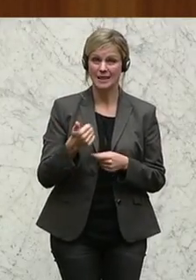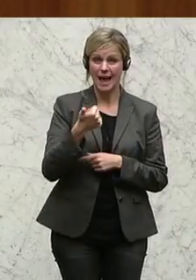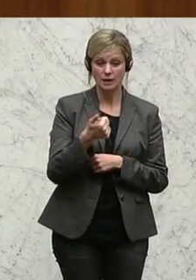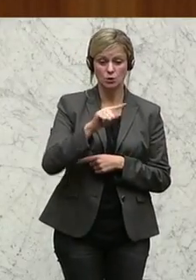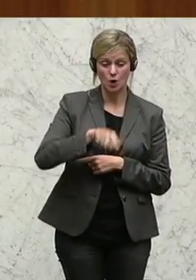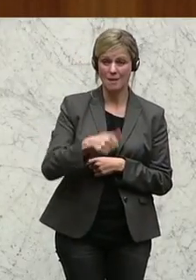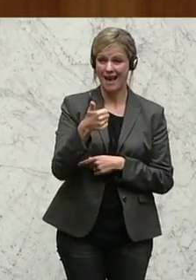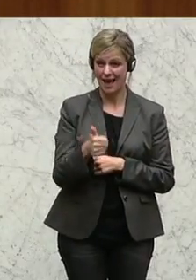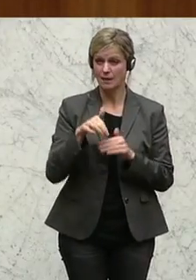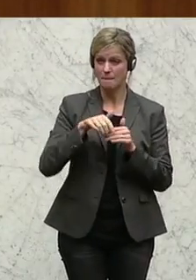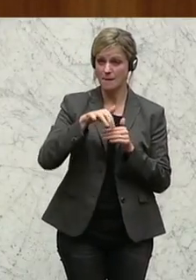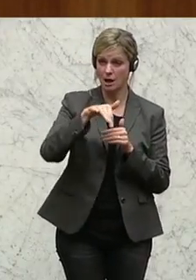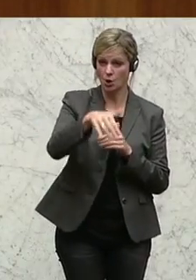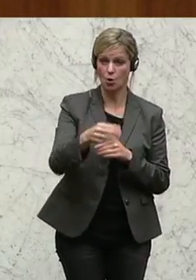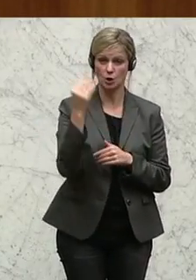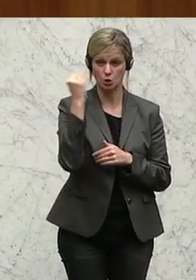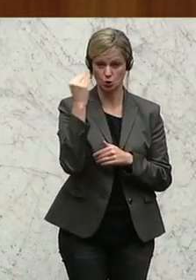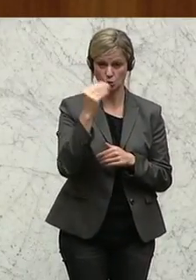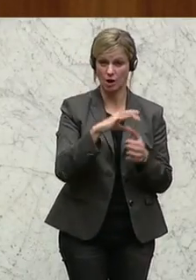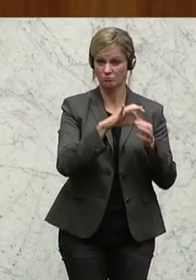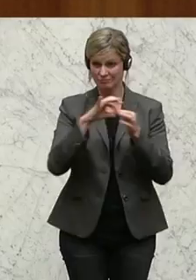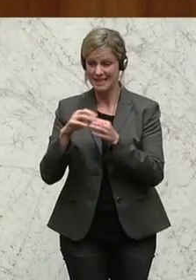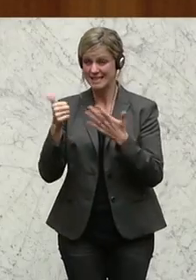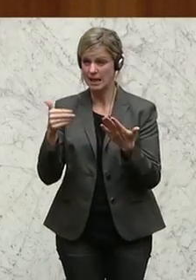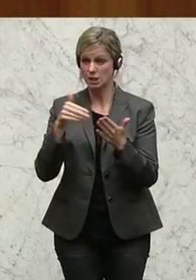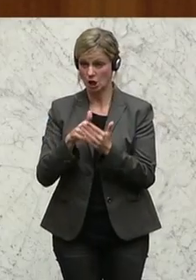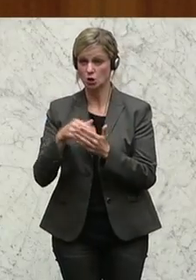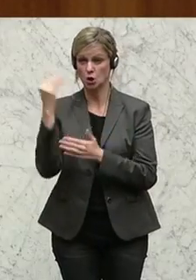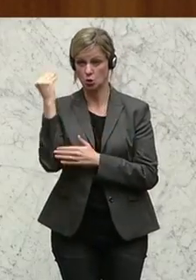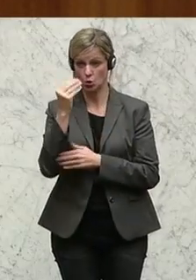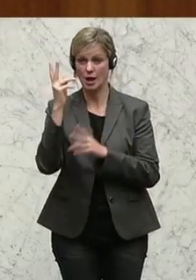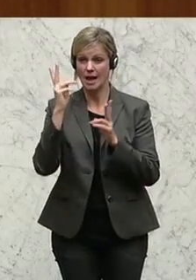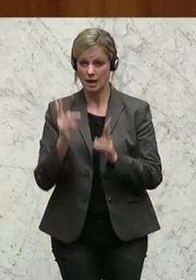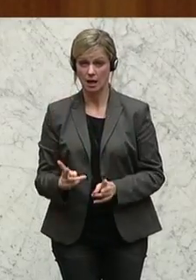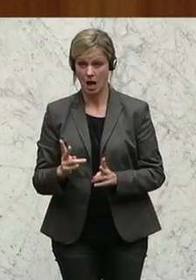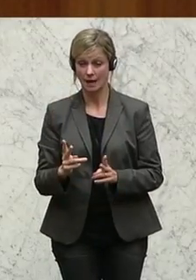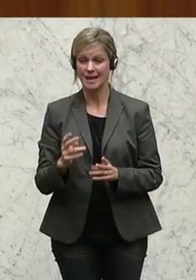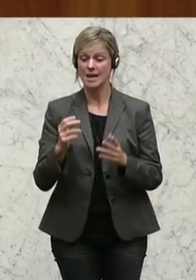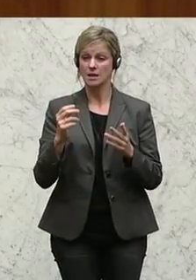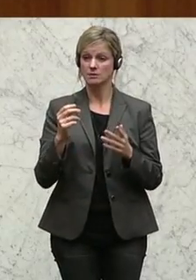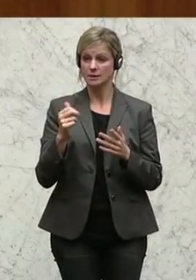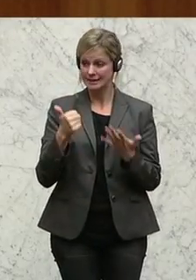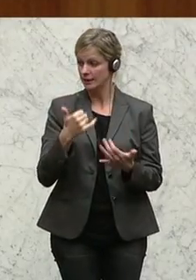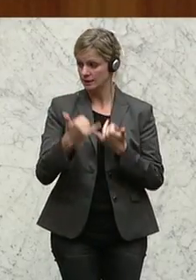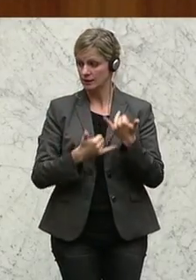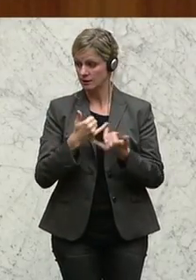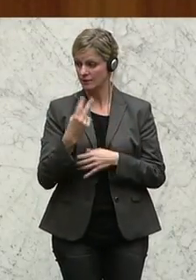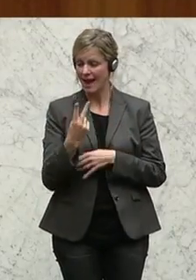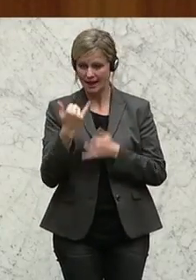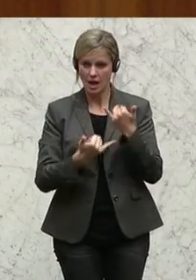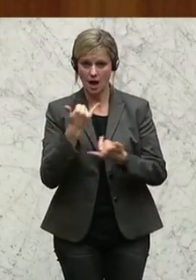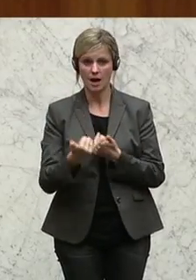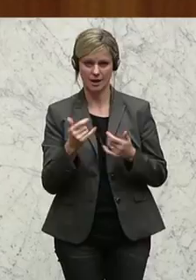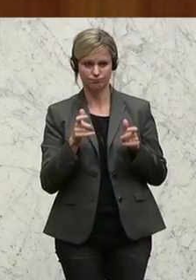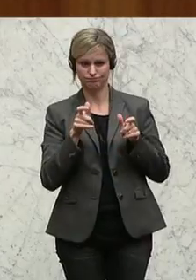1,1 Millionen Schülerinnen und Schüler, die wir haben, 6.000 Schulen, 2 Jahre lang sperren, wenn wir sagen, wir haben gerade das Geld ausgegeben, das